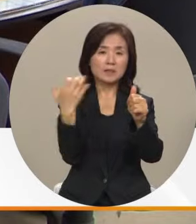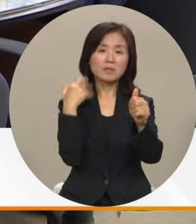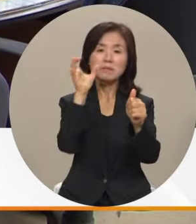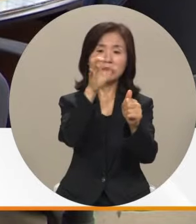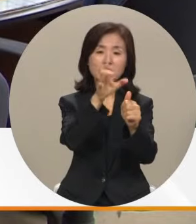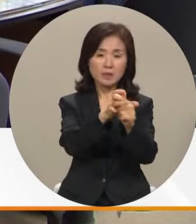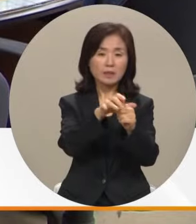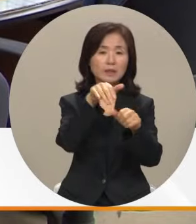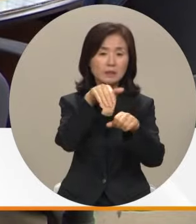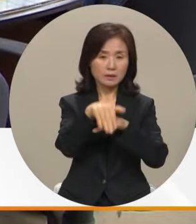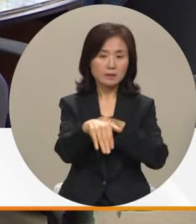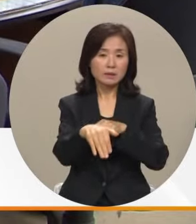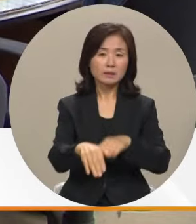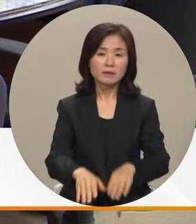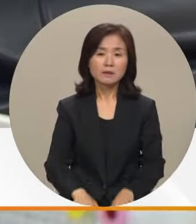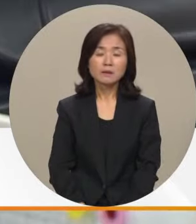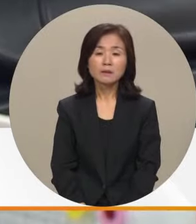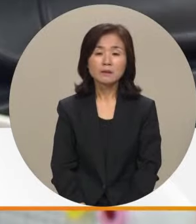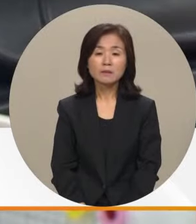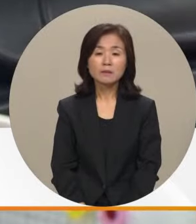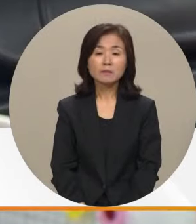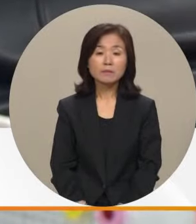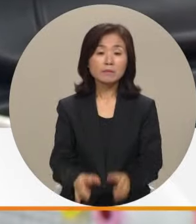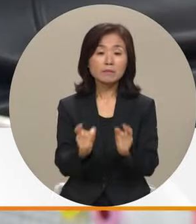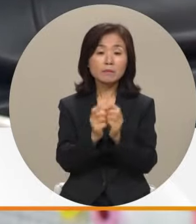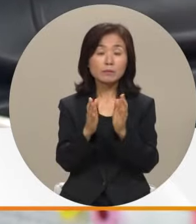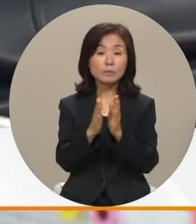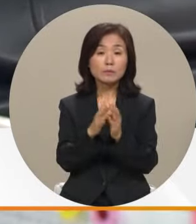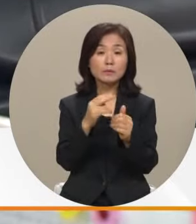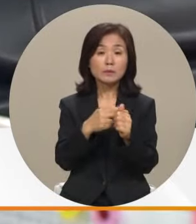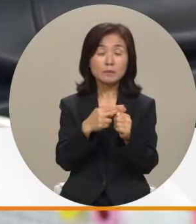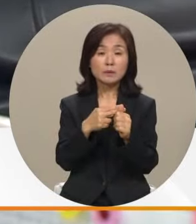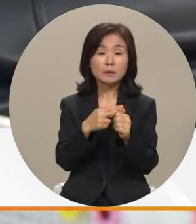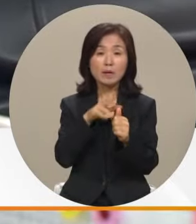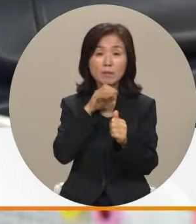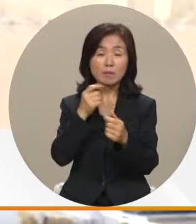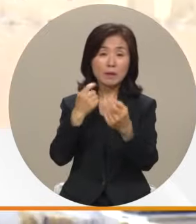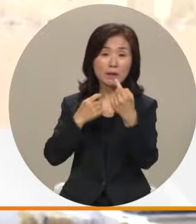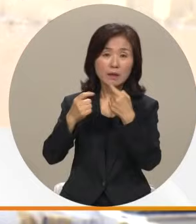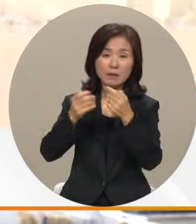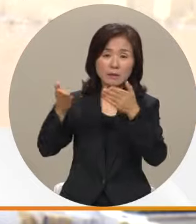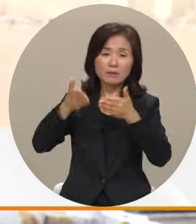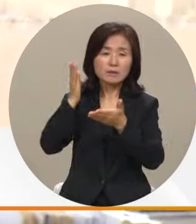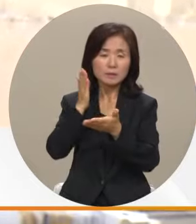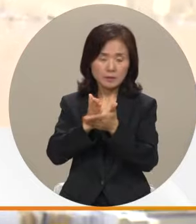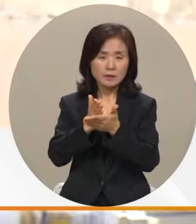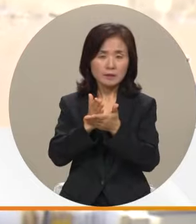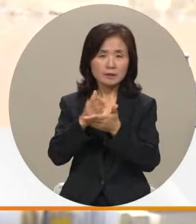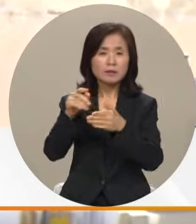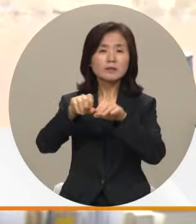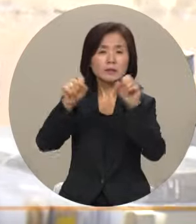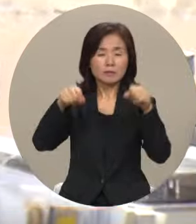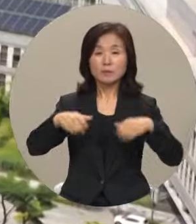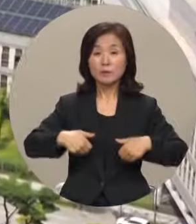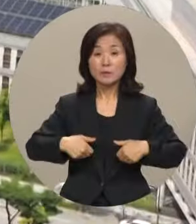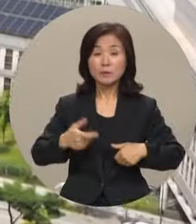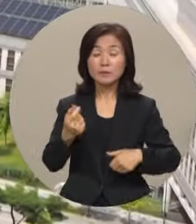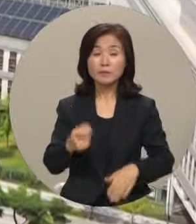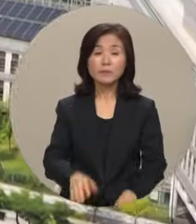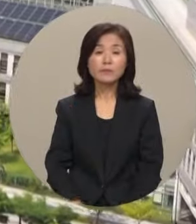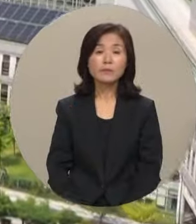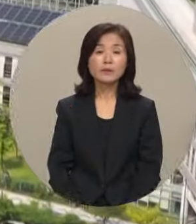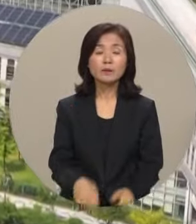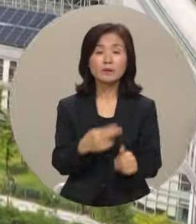책임지는 형태라고 하더라고요 직접적으로 선생님이 민원을 받지 않도록 하는 시스템이 하나 있어야 될 것 같고